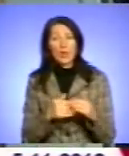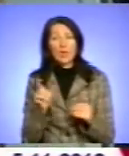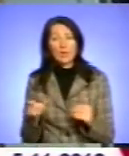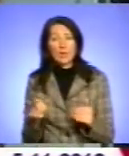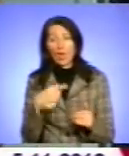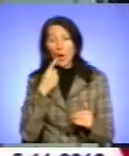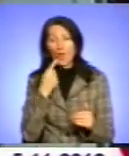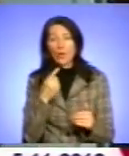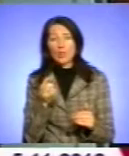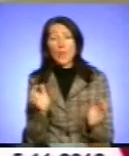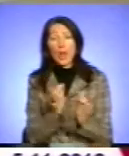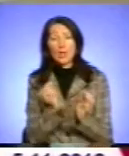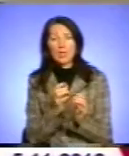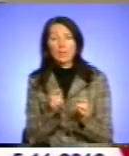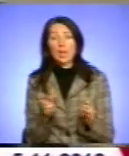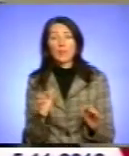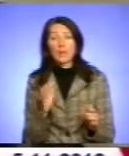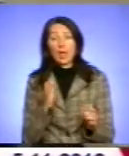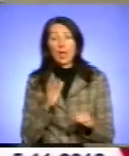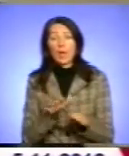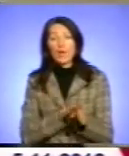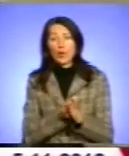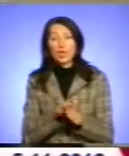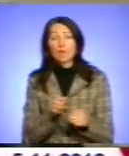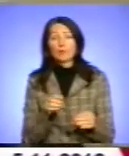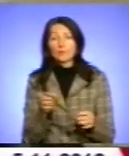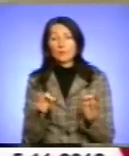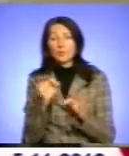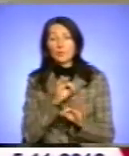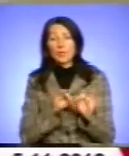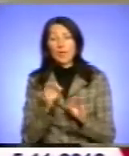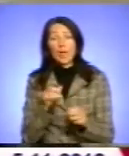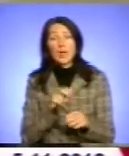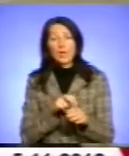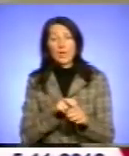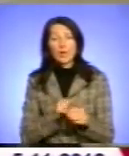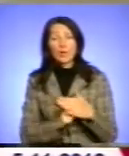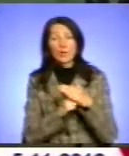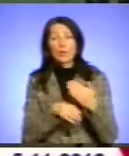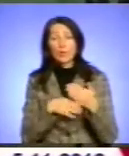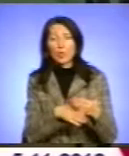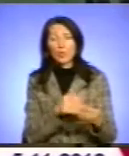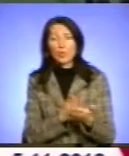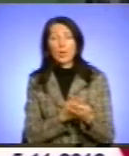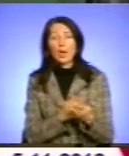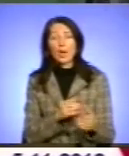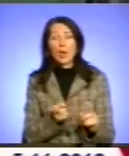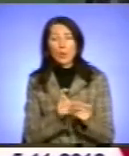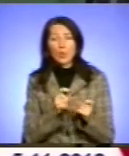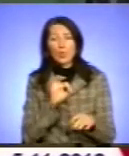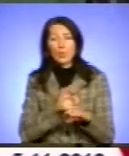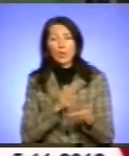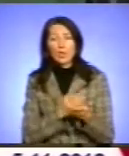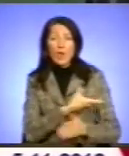закликають і надалі берегтися та дотримуватися рекомендацій лікарів. Основним способом боротьби із хворобою є вакцинація. В області